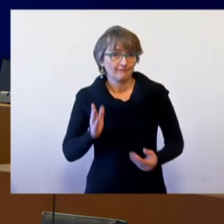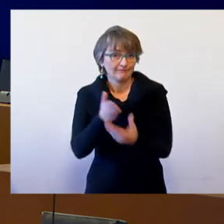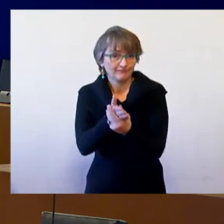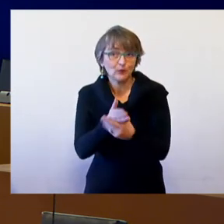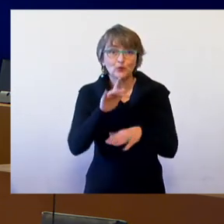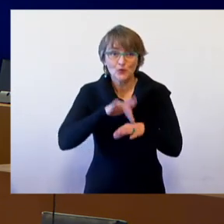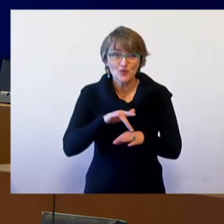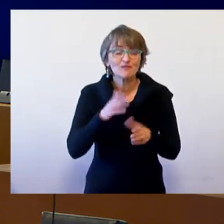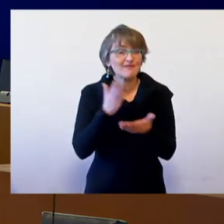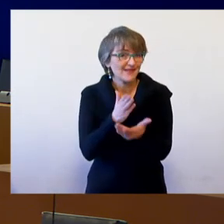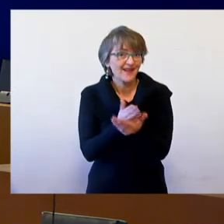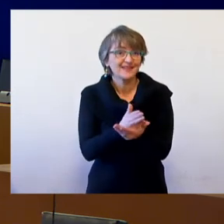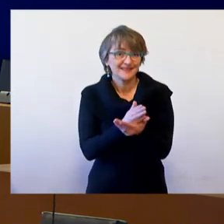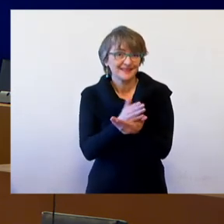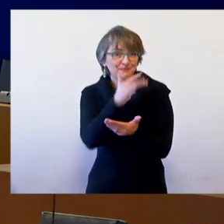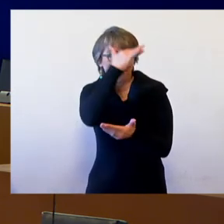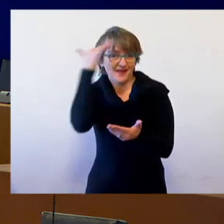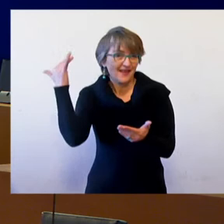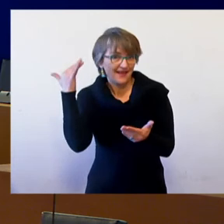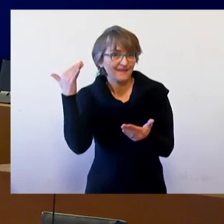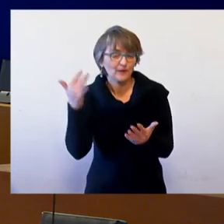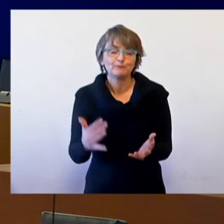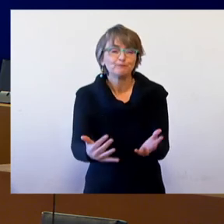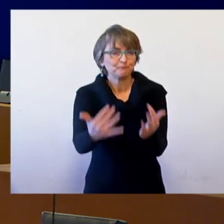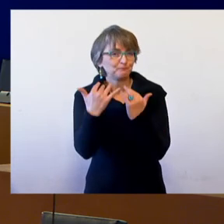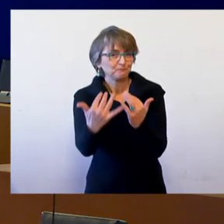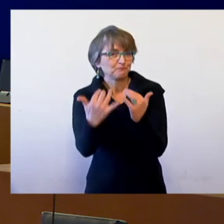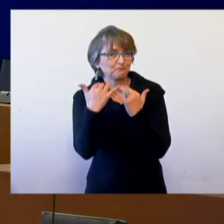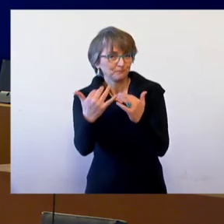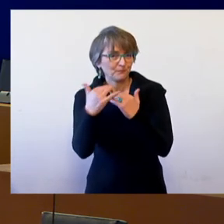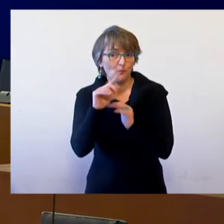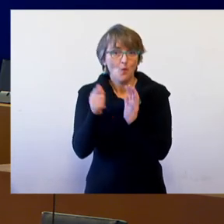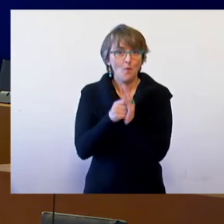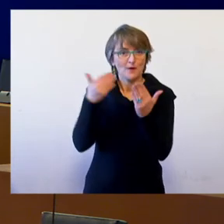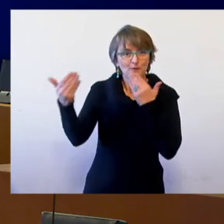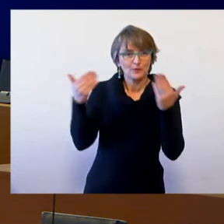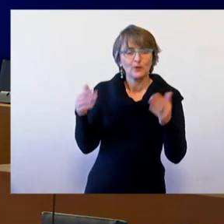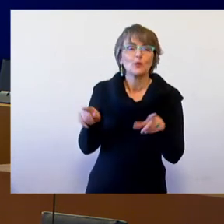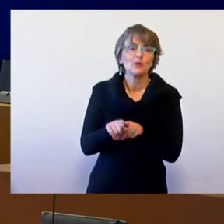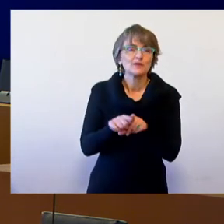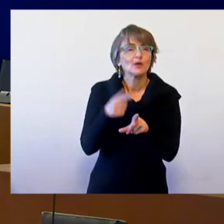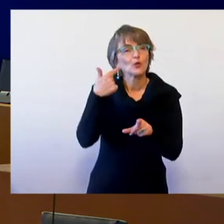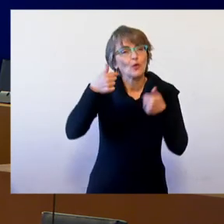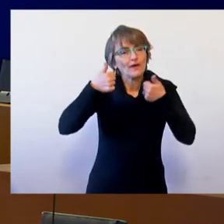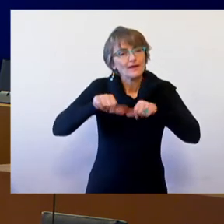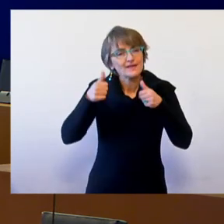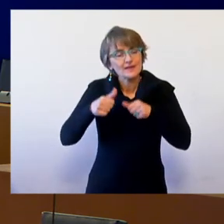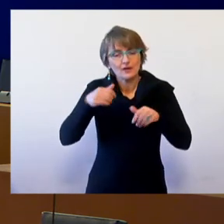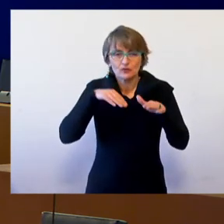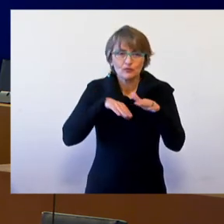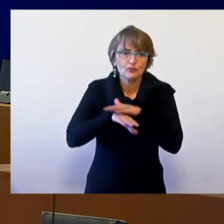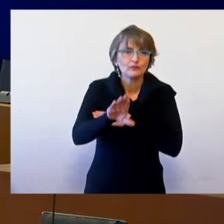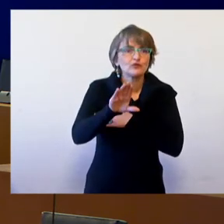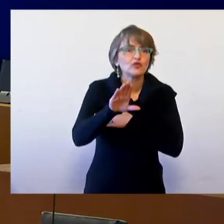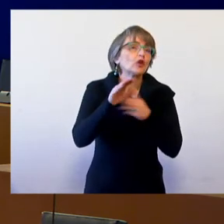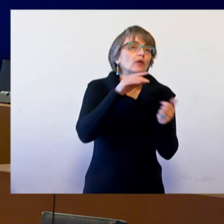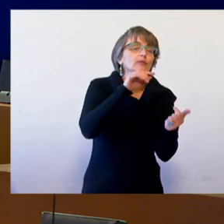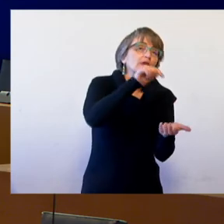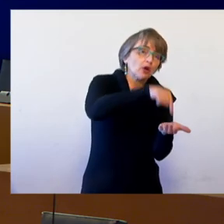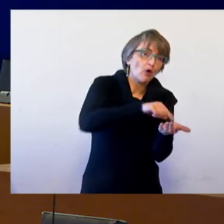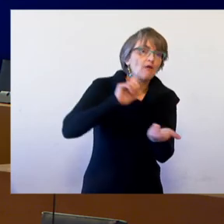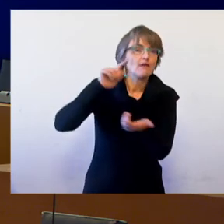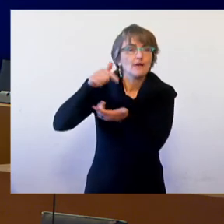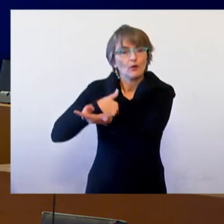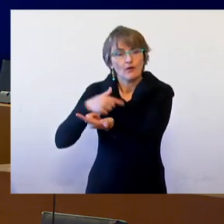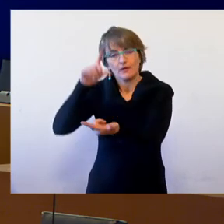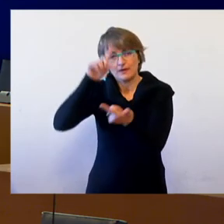des classes scolaires lors de cette exposition et elle a deux résidences cette année dans le cadre des parcours artistiques et culturels dans les écoles. Je